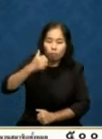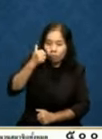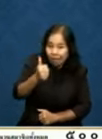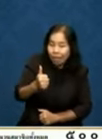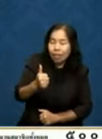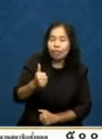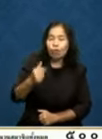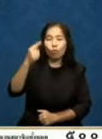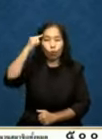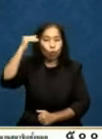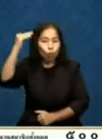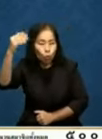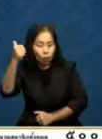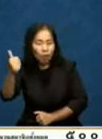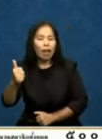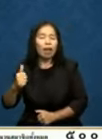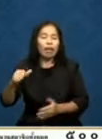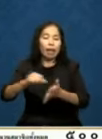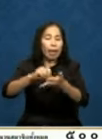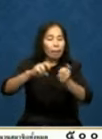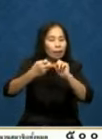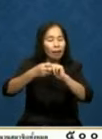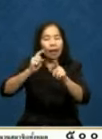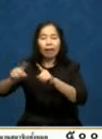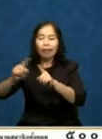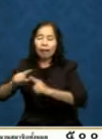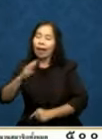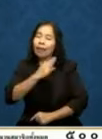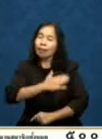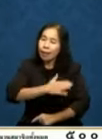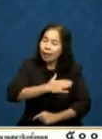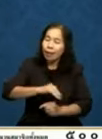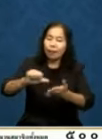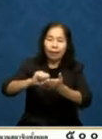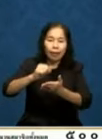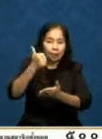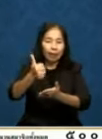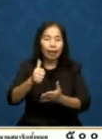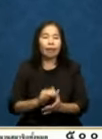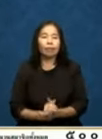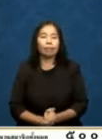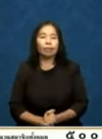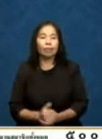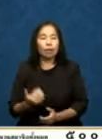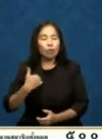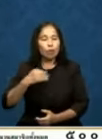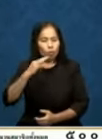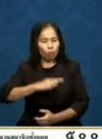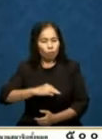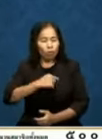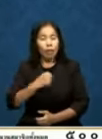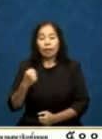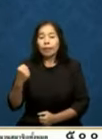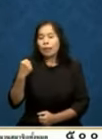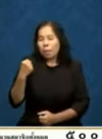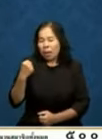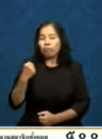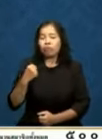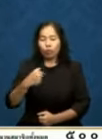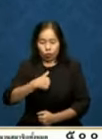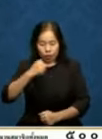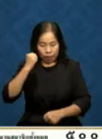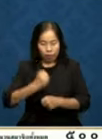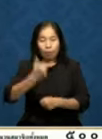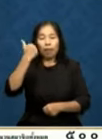ะรับมือกับสถานการณ์หรือว่าอารมณ์ต่างๆที่ผ่านเข้ามาในจิตใจเขาได้ค่ะแล้วเขาจะรู้สึกเชื่อมั่นแล้วมีคุณค่าในตัวเอง